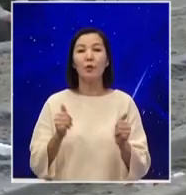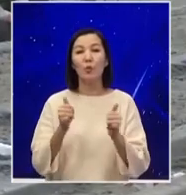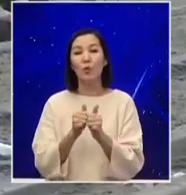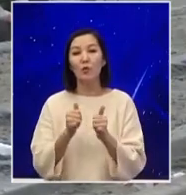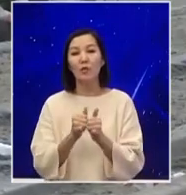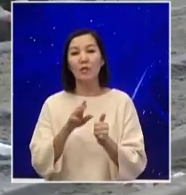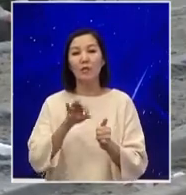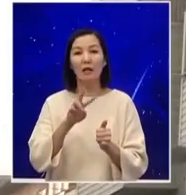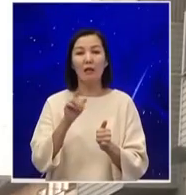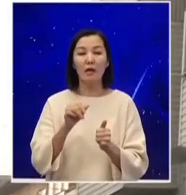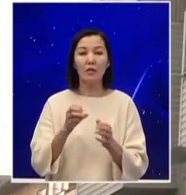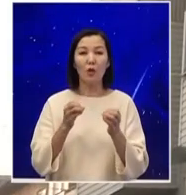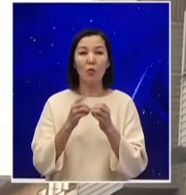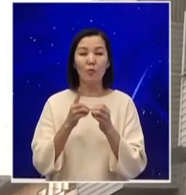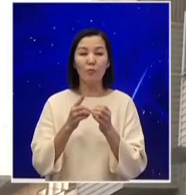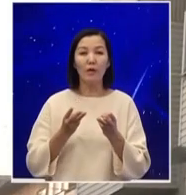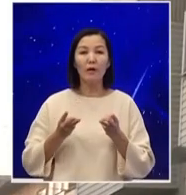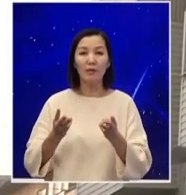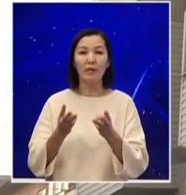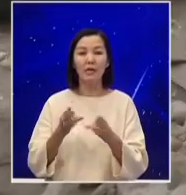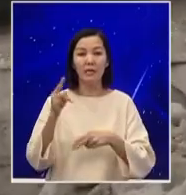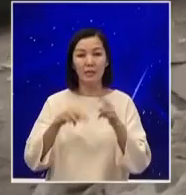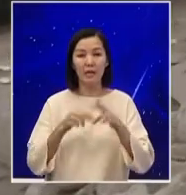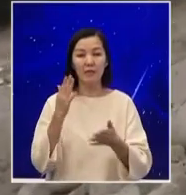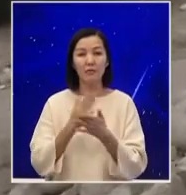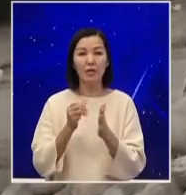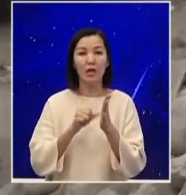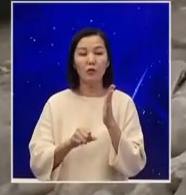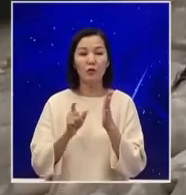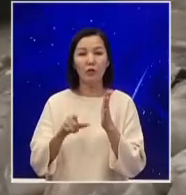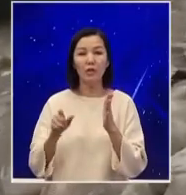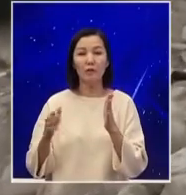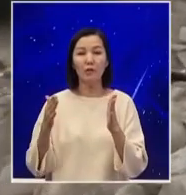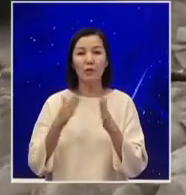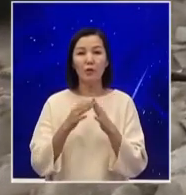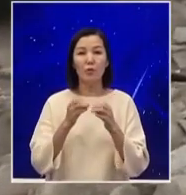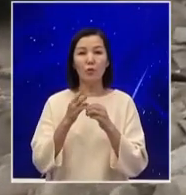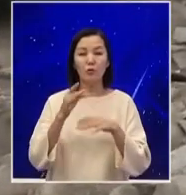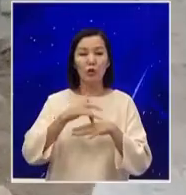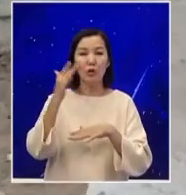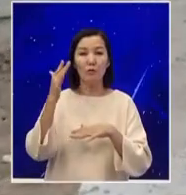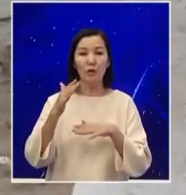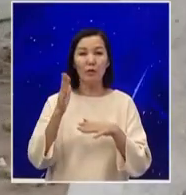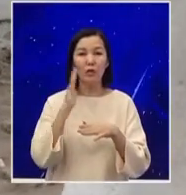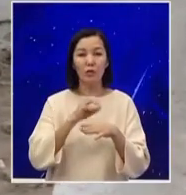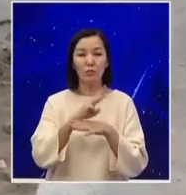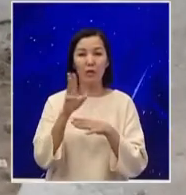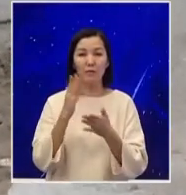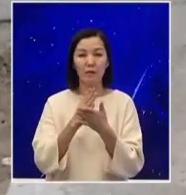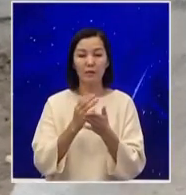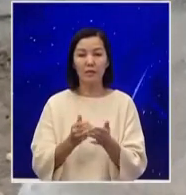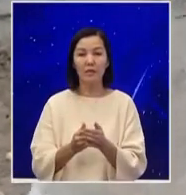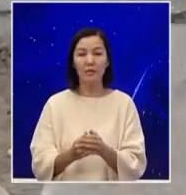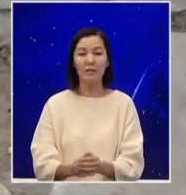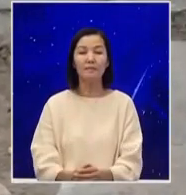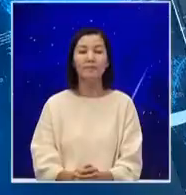Талғар ауданда 11 блокты модульді қазандық салынып жатыр. Яғни 600-ден астам абоненті бар 13 көпқабатты үй жылумен қамтамасыз етіледі.